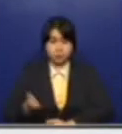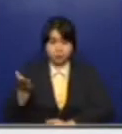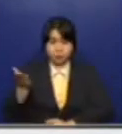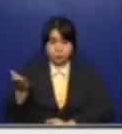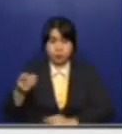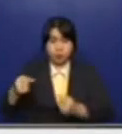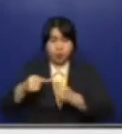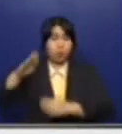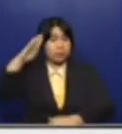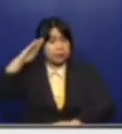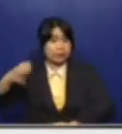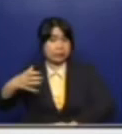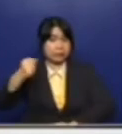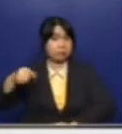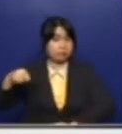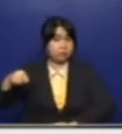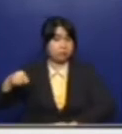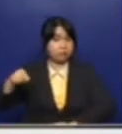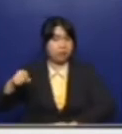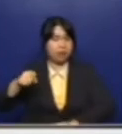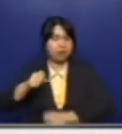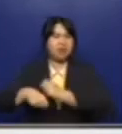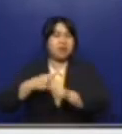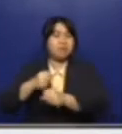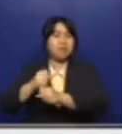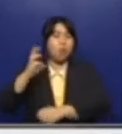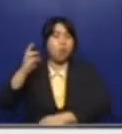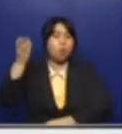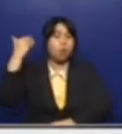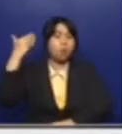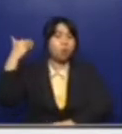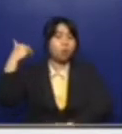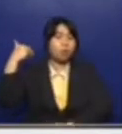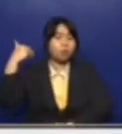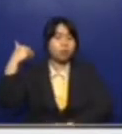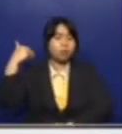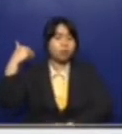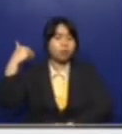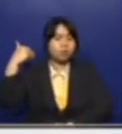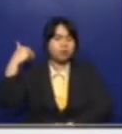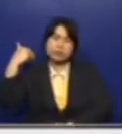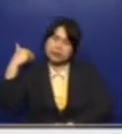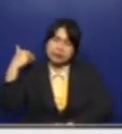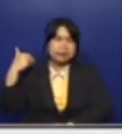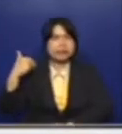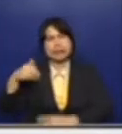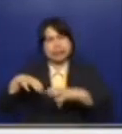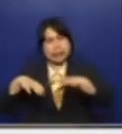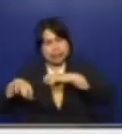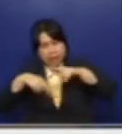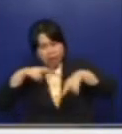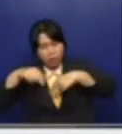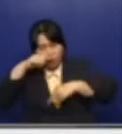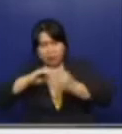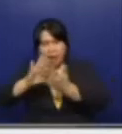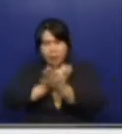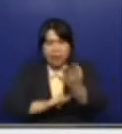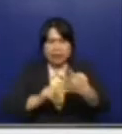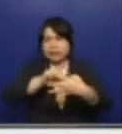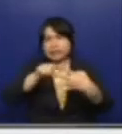ประหารเนี่ยช่วง6ปีที่ผ่านมาเนี่ยความล้มเหลวในการบริหาร4ด้านเนี่ย